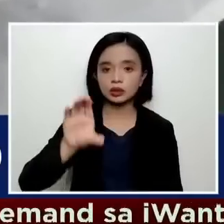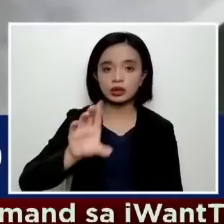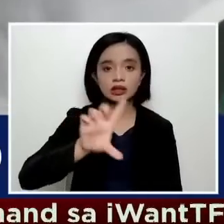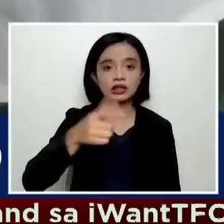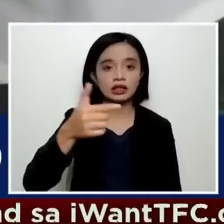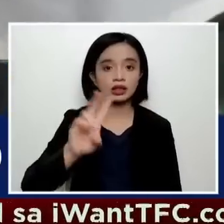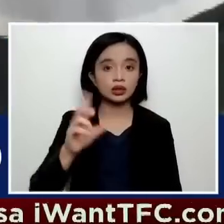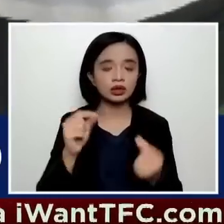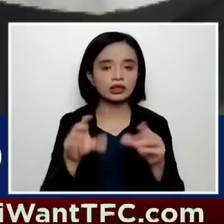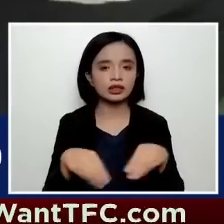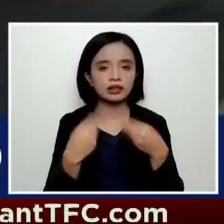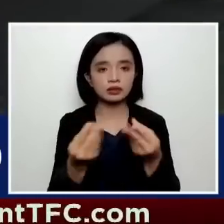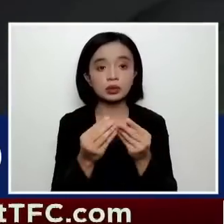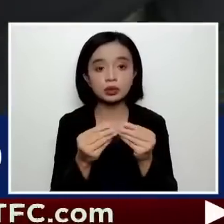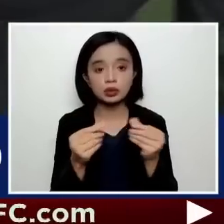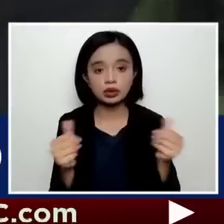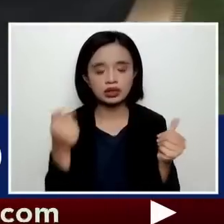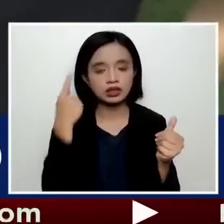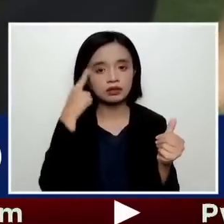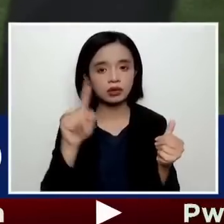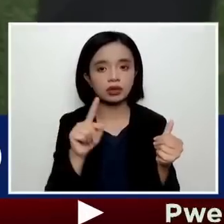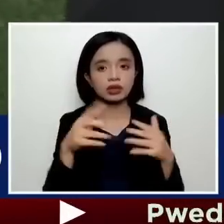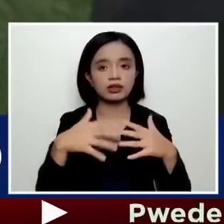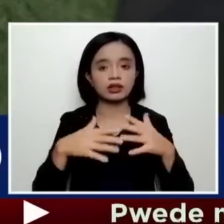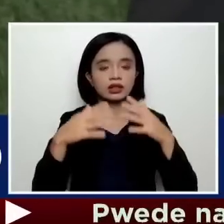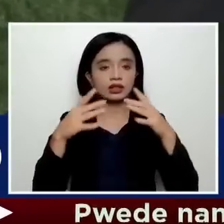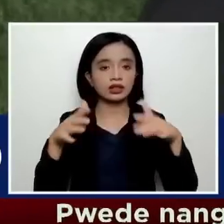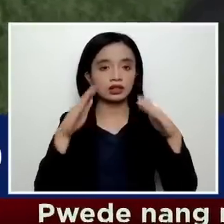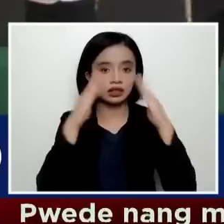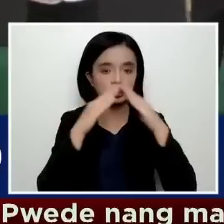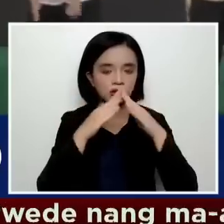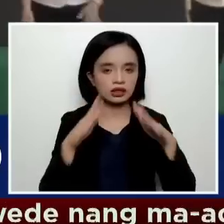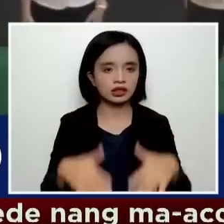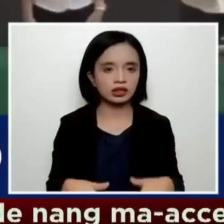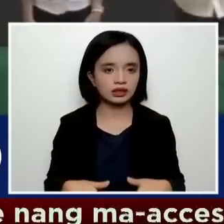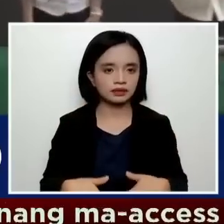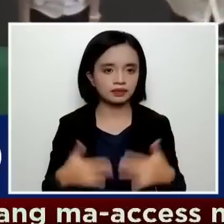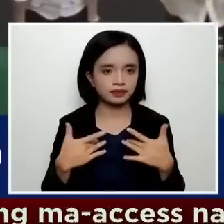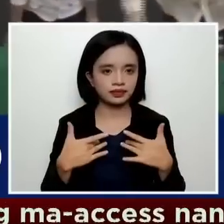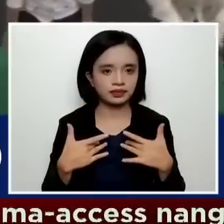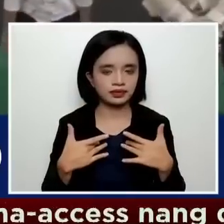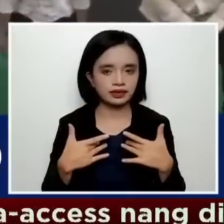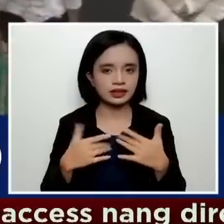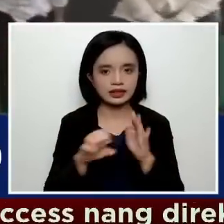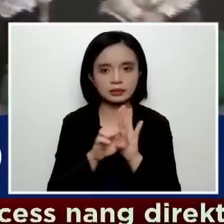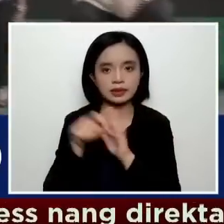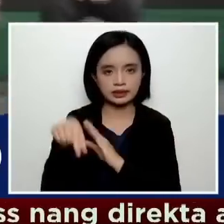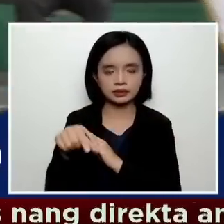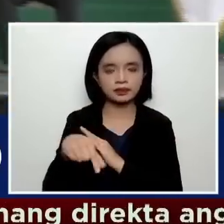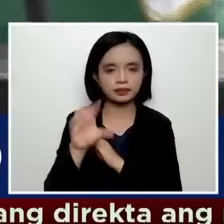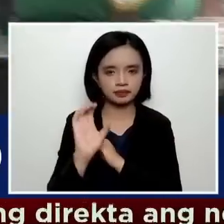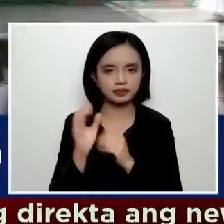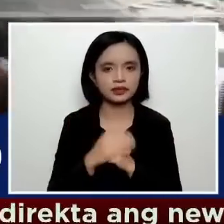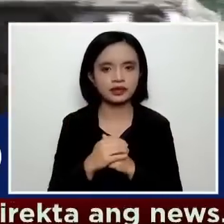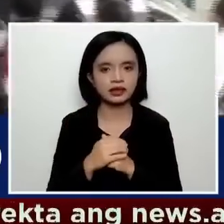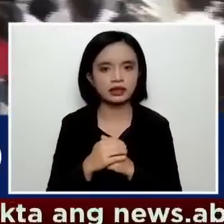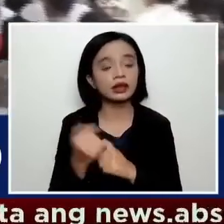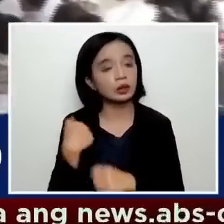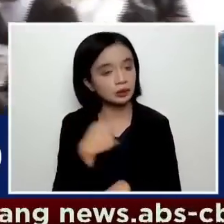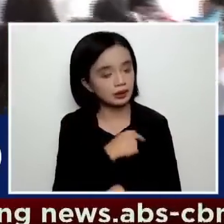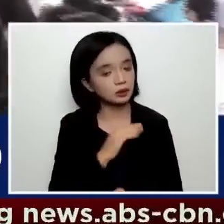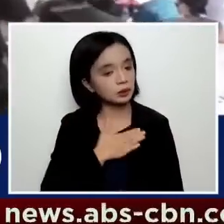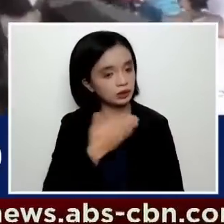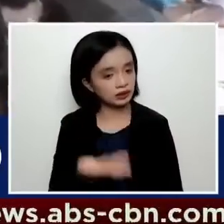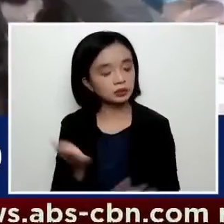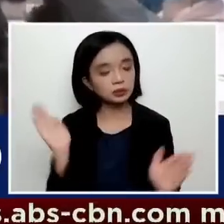pagbibigay solusyon nito sa settlement problems sa kagaya nitong highly urbanized city. We are willing to partner with the